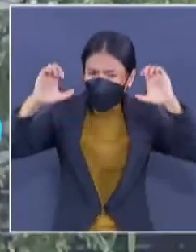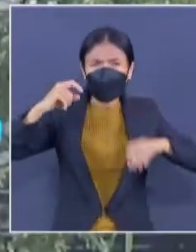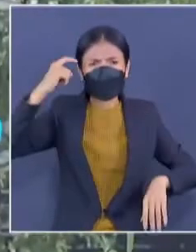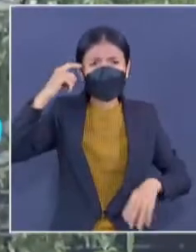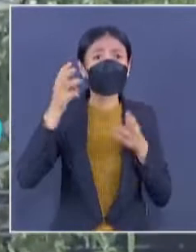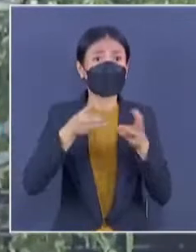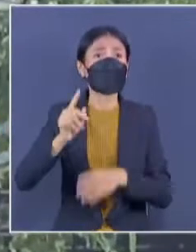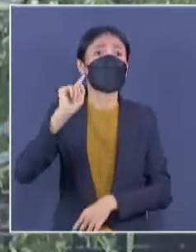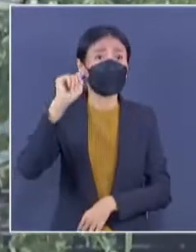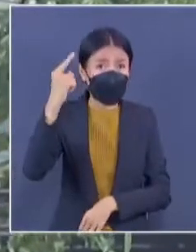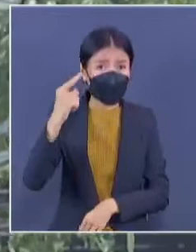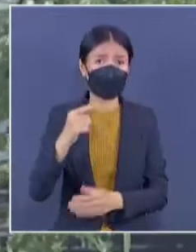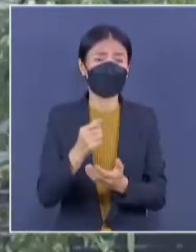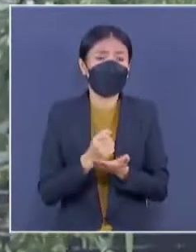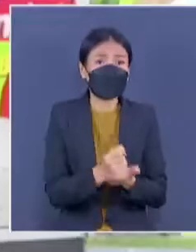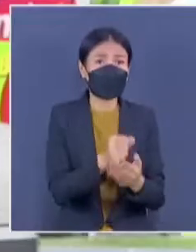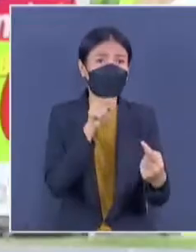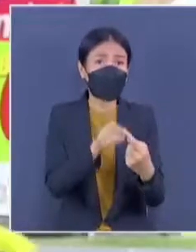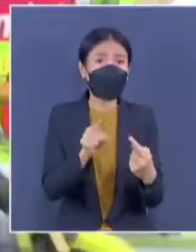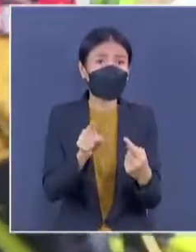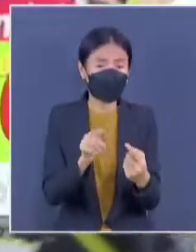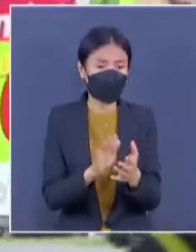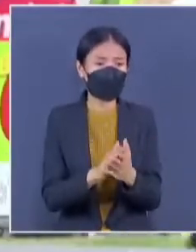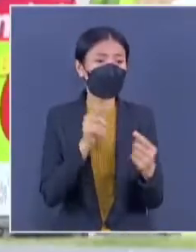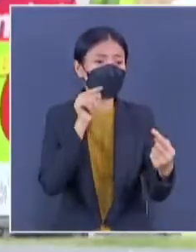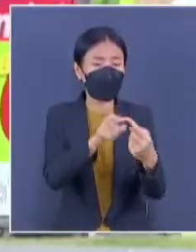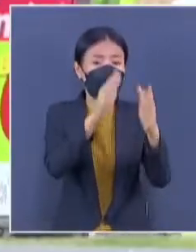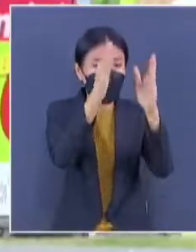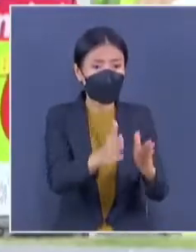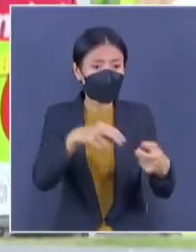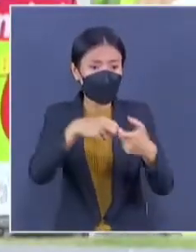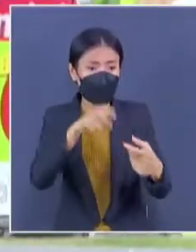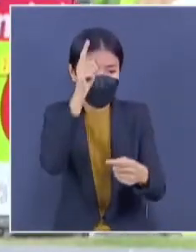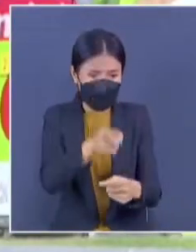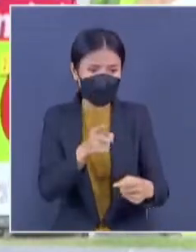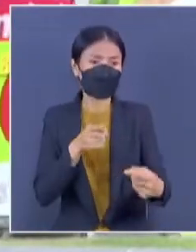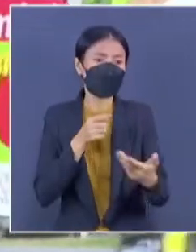ไกคัดกรองและช่วยเหลือเฉพาะผู้ที่ได้รับผลกระทบจริงๆเท่านั้นค่ะ